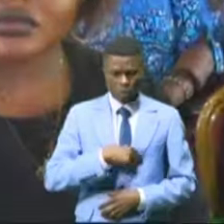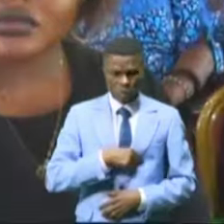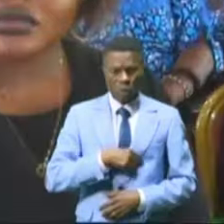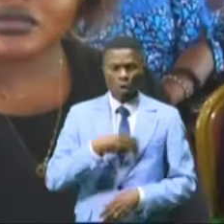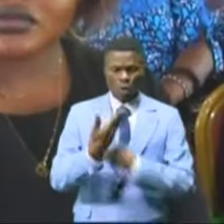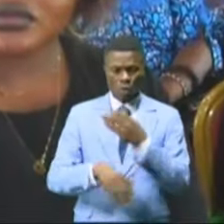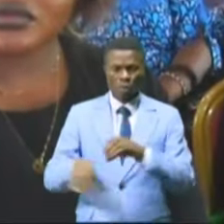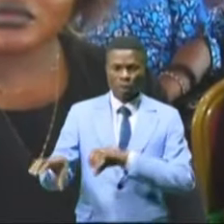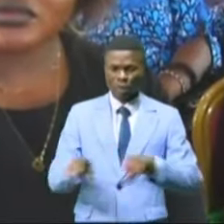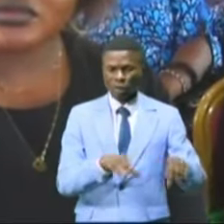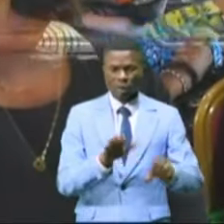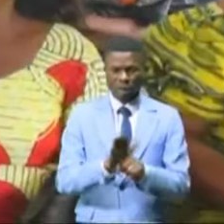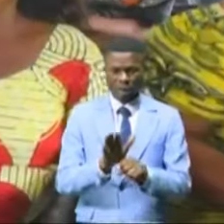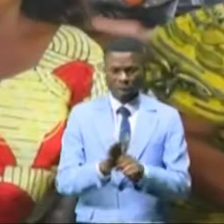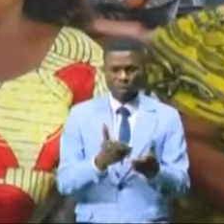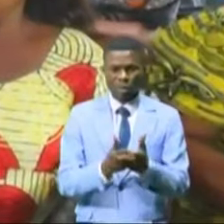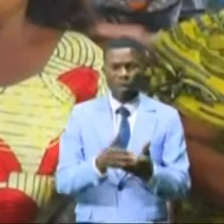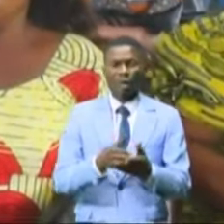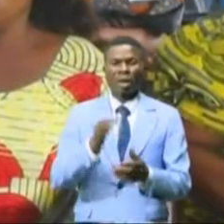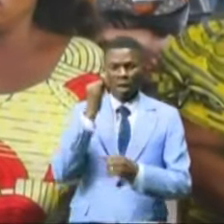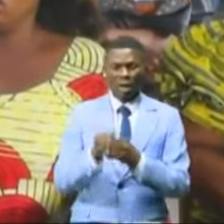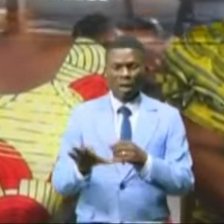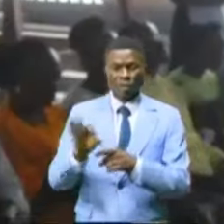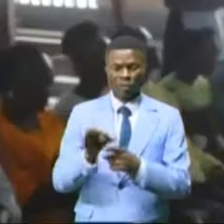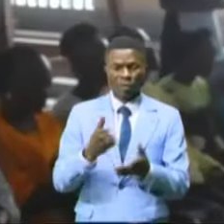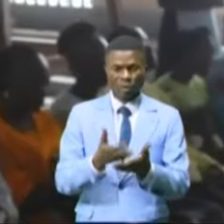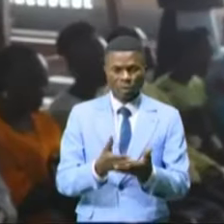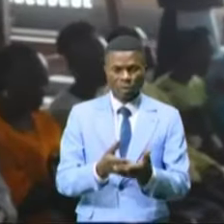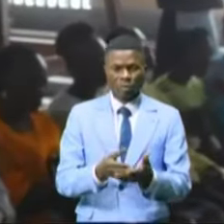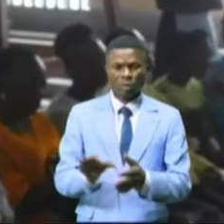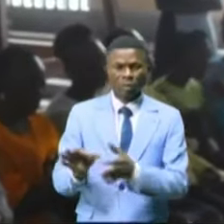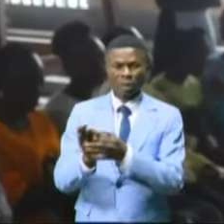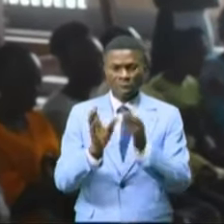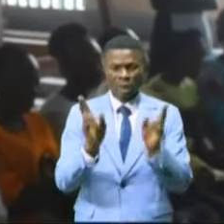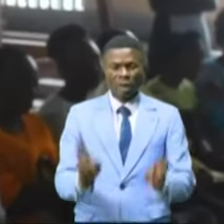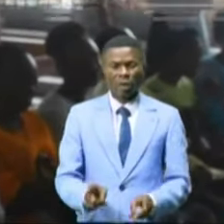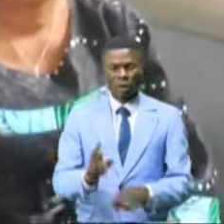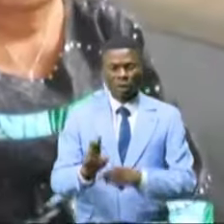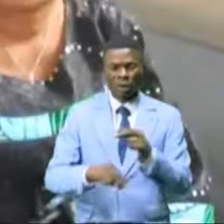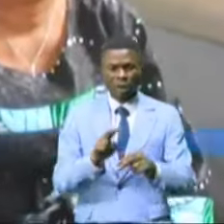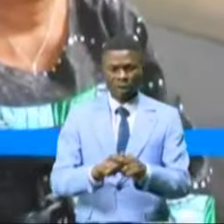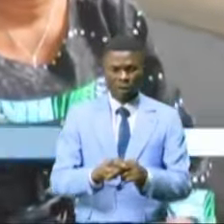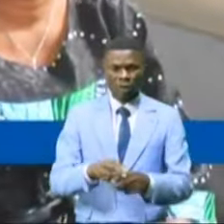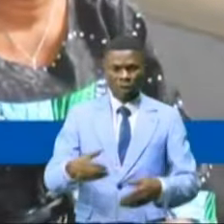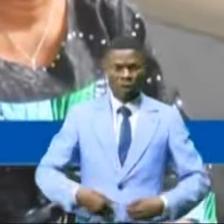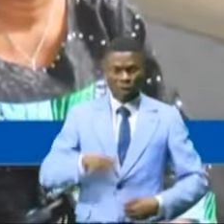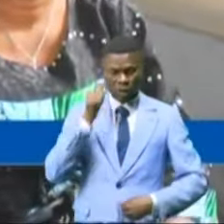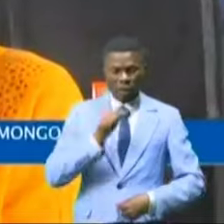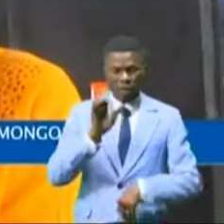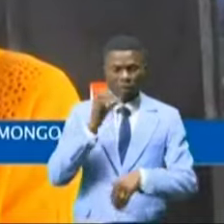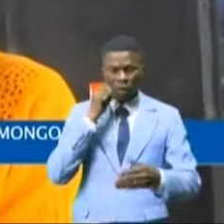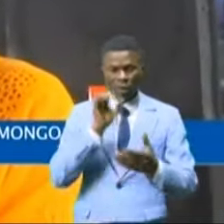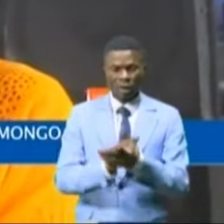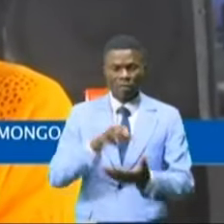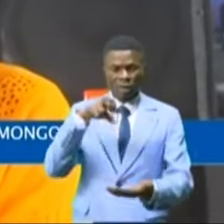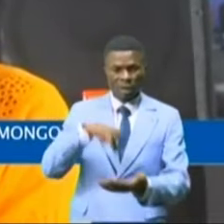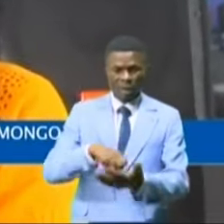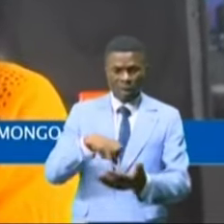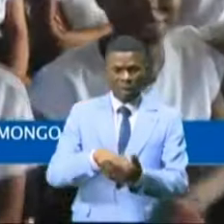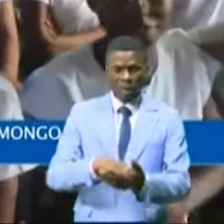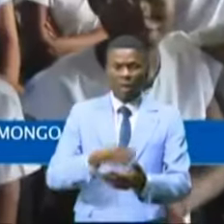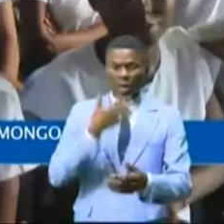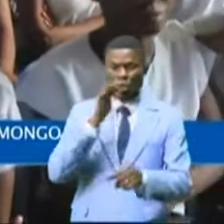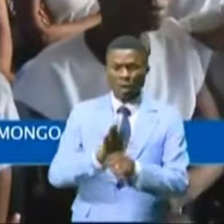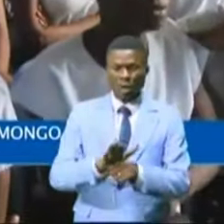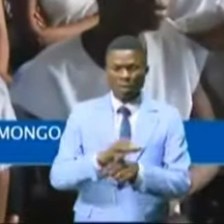l'acte. Au terme de cette rencontre, la coordination nationale de jeunes filles et femmes protestantes a assuré aux femmes de l'Est